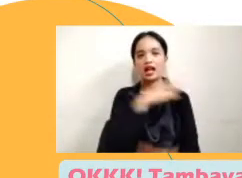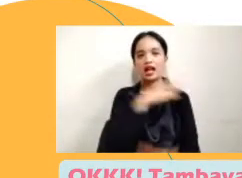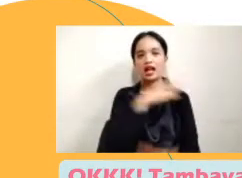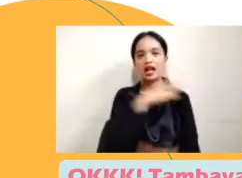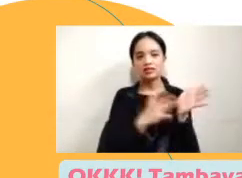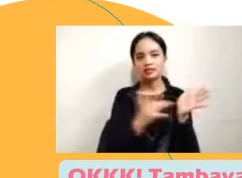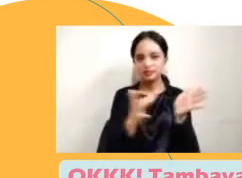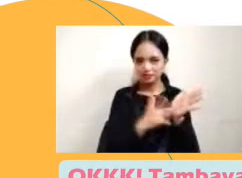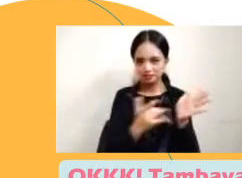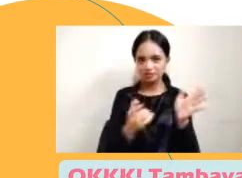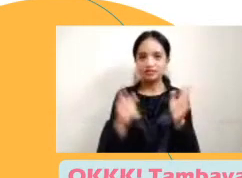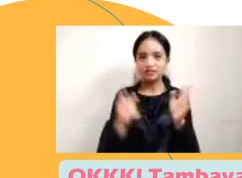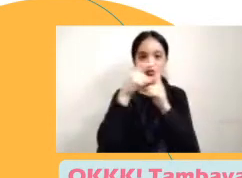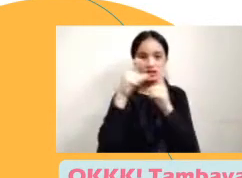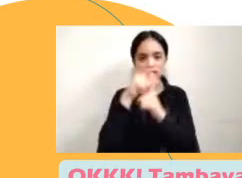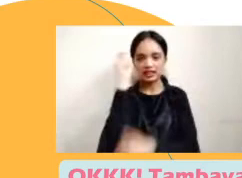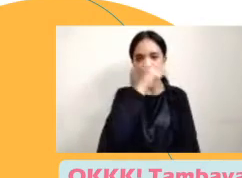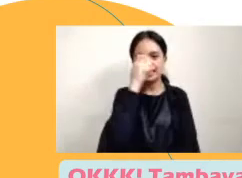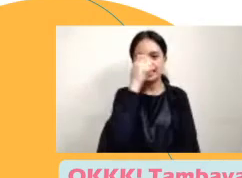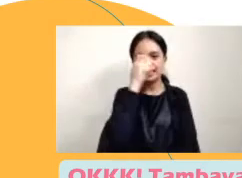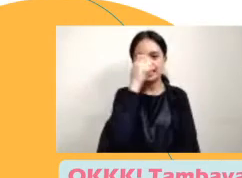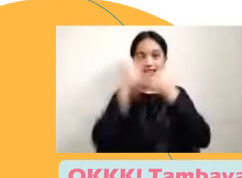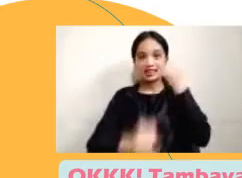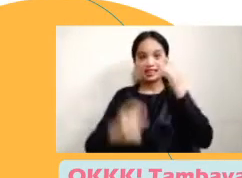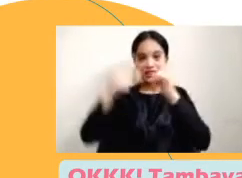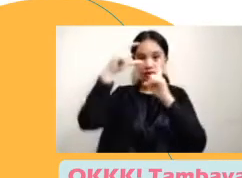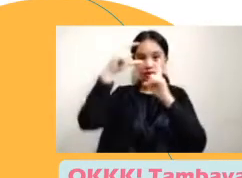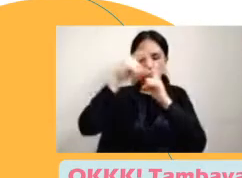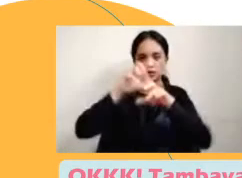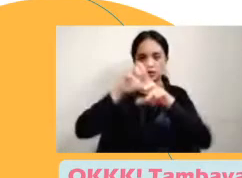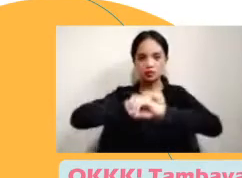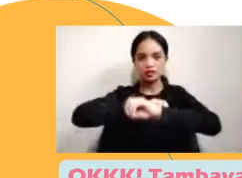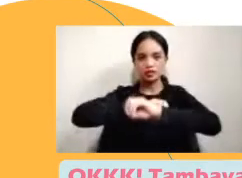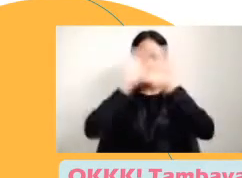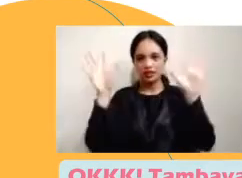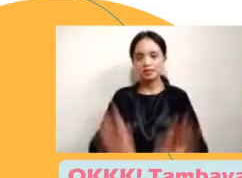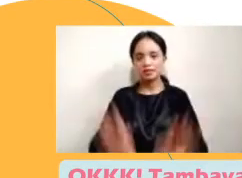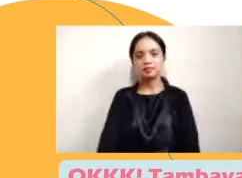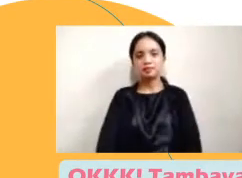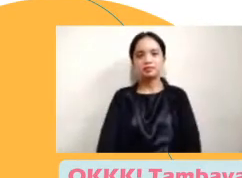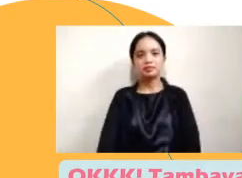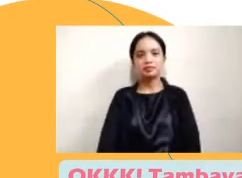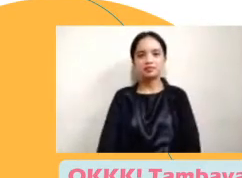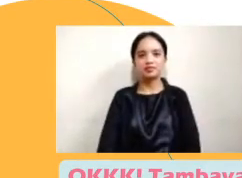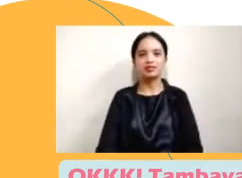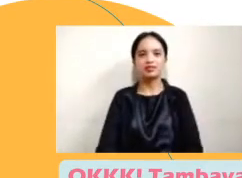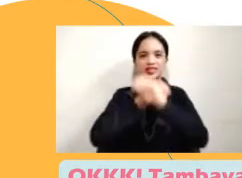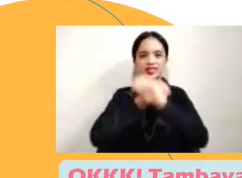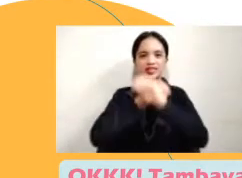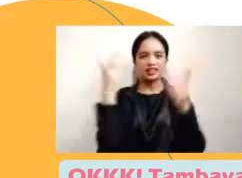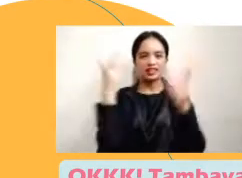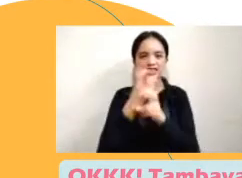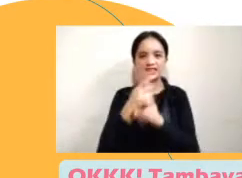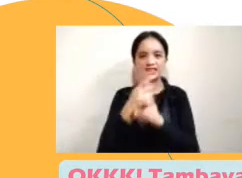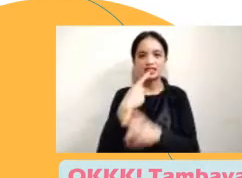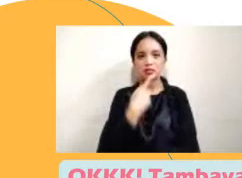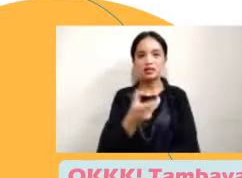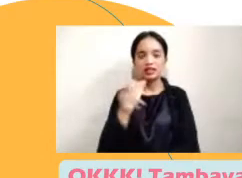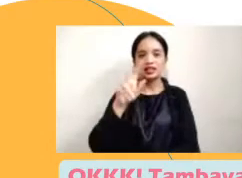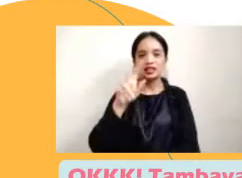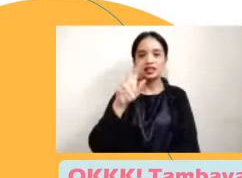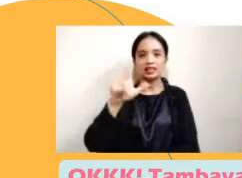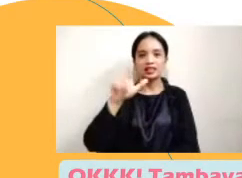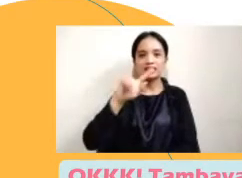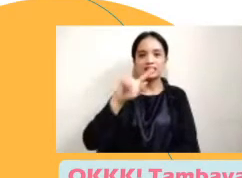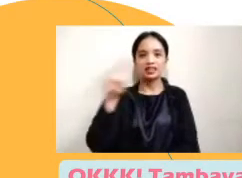Kapakipakinabang. Okay. Last word tayo. Liwanag. Hihirap naman. Ang sagot ni Ana Lisa, isang grupo